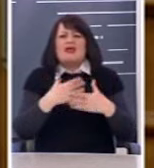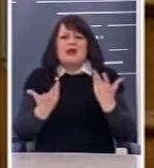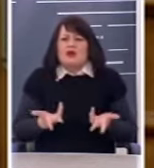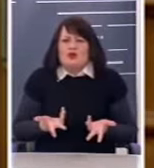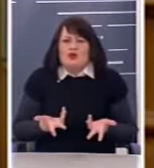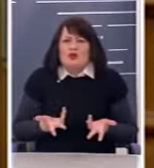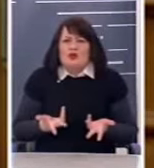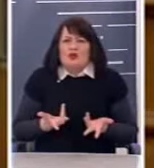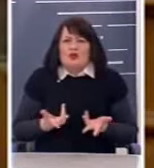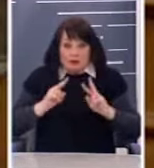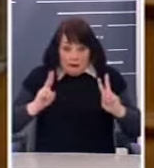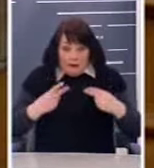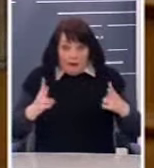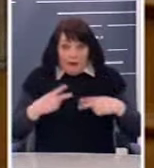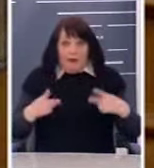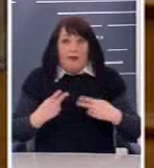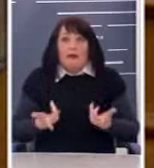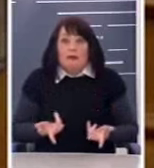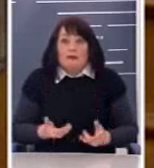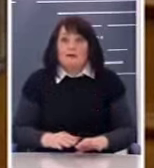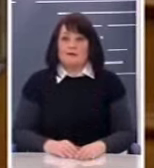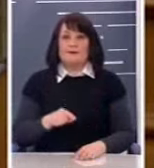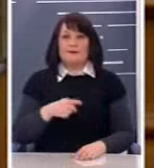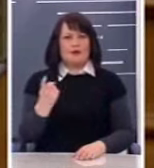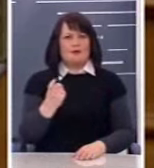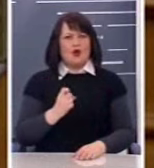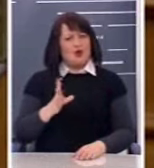Και όπως είναι φυσικό, προκαλούν το κοινό αίσθημα.